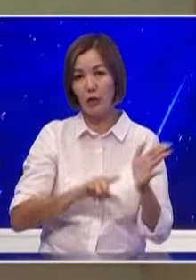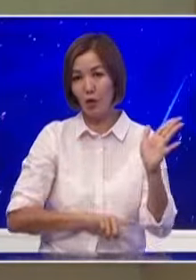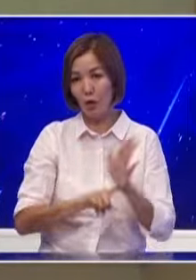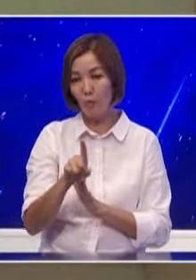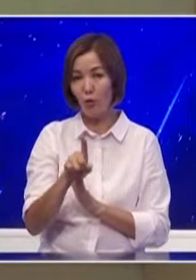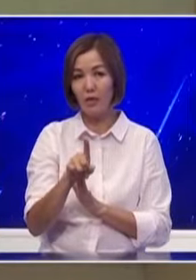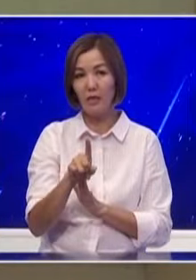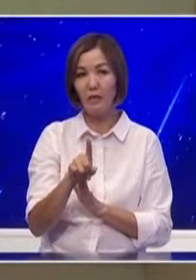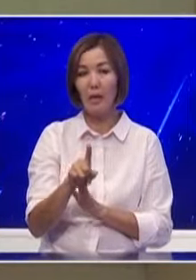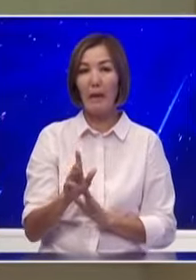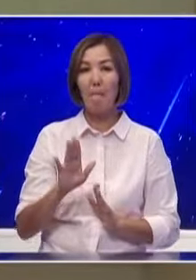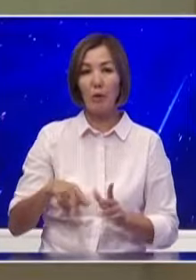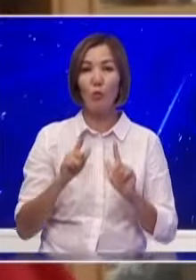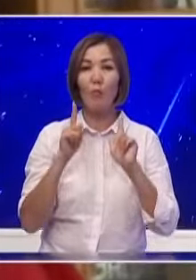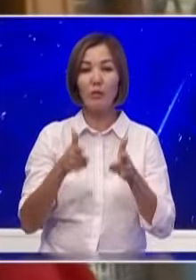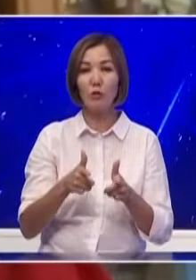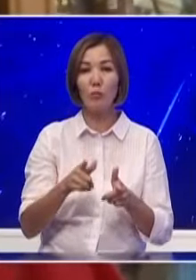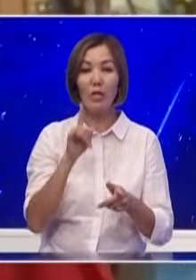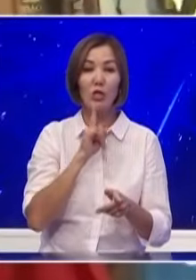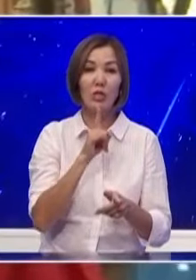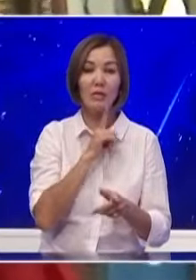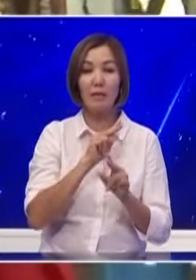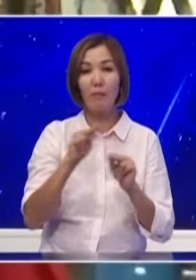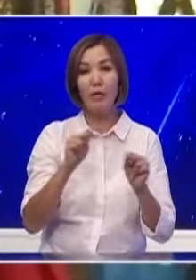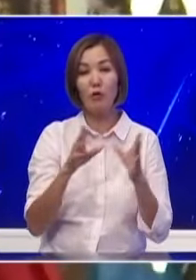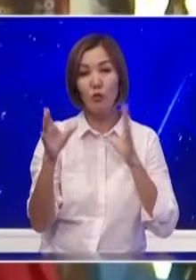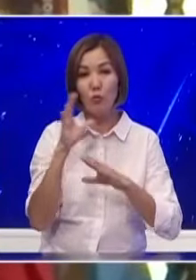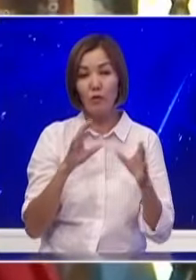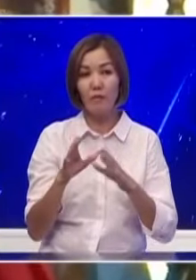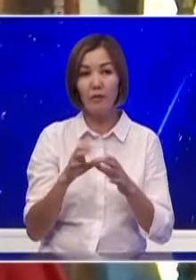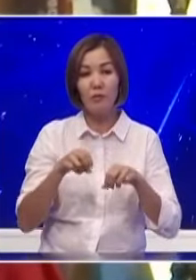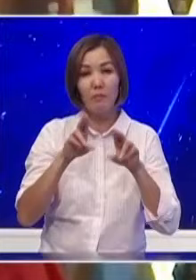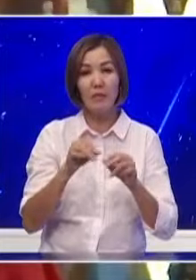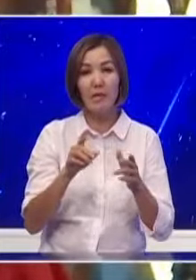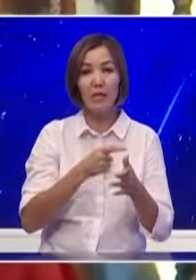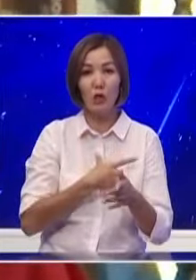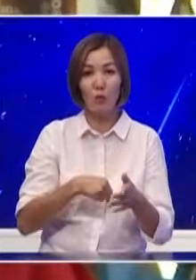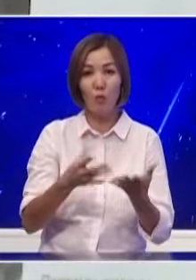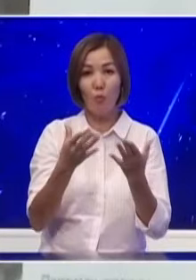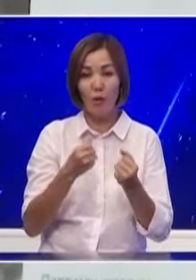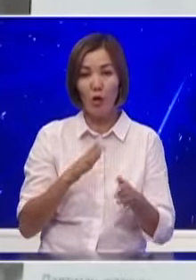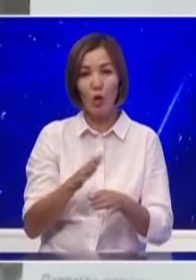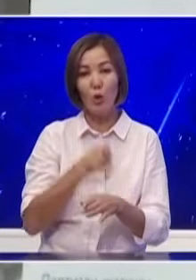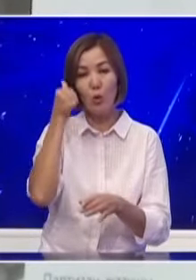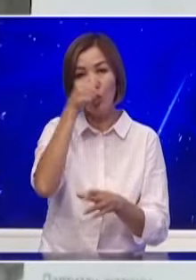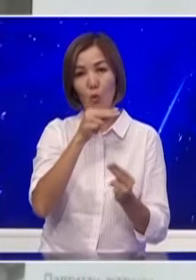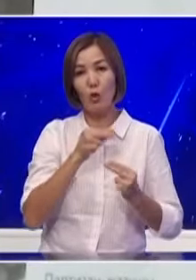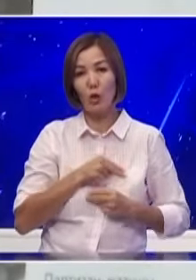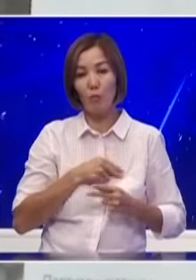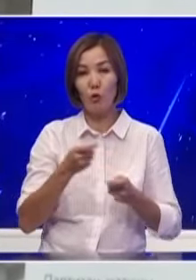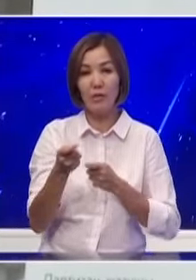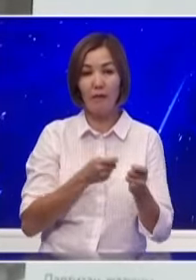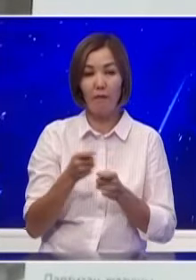В дальнейшем поступила в женский педагогический институт и получила диплом по специальности, после чего долгие годы работала